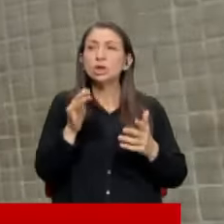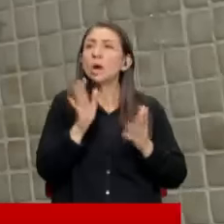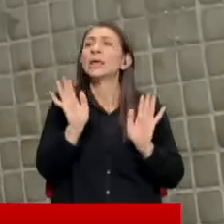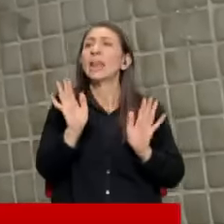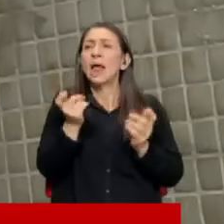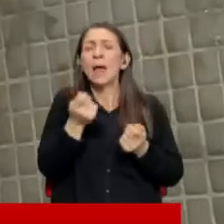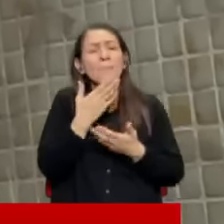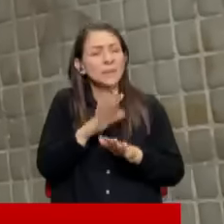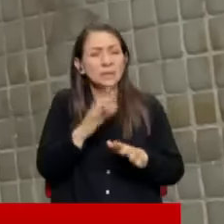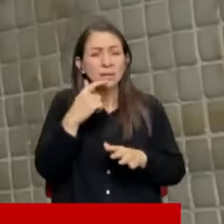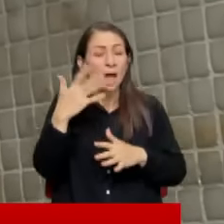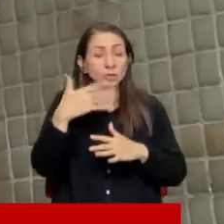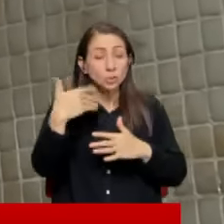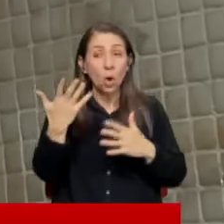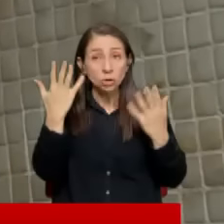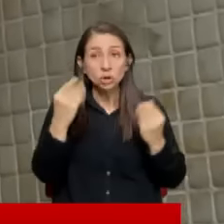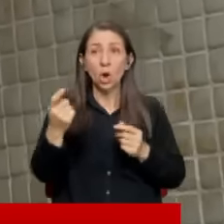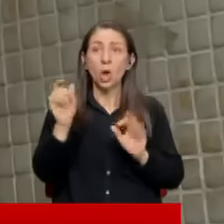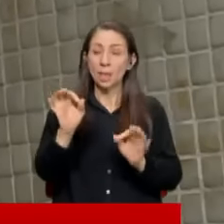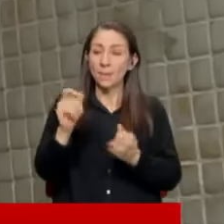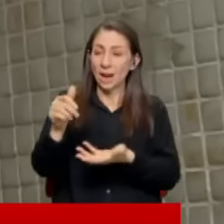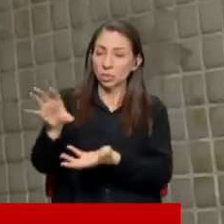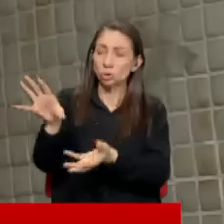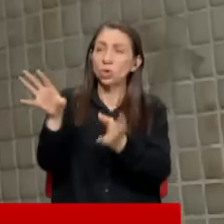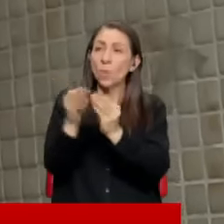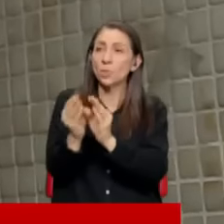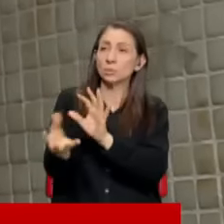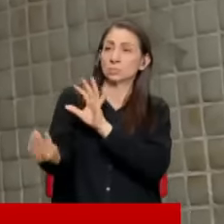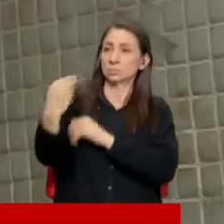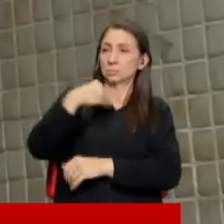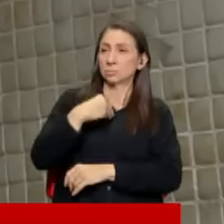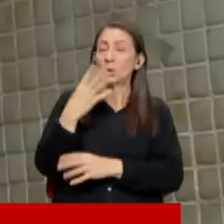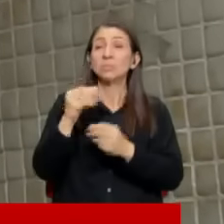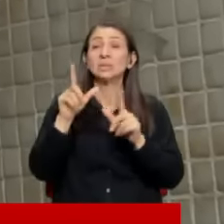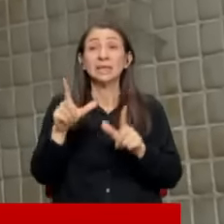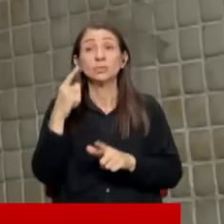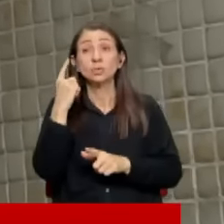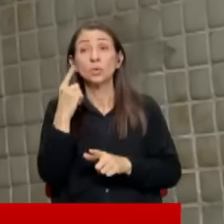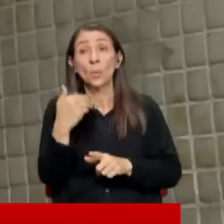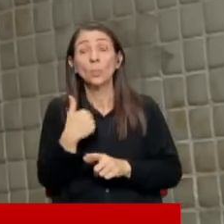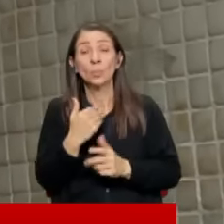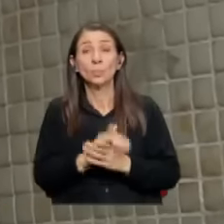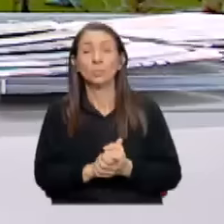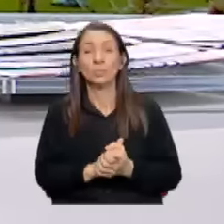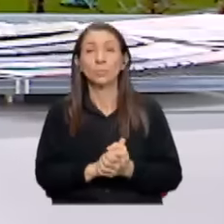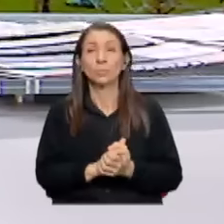da bize yıllar sonra da olsa ödeneğin toplu şekilde verilmesi gerekir diye düşünüyorum.